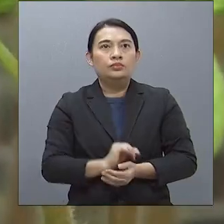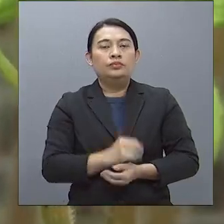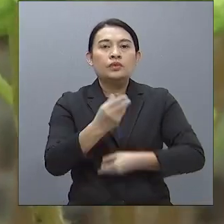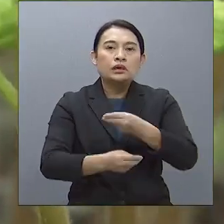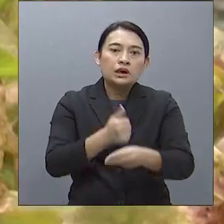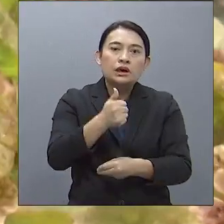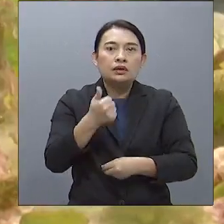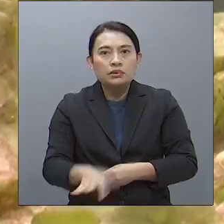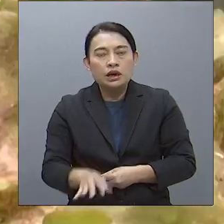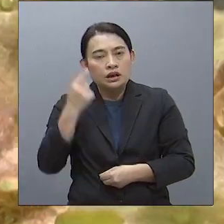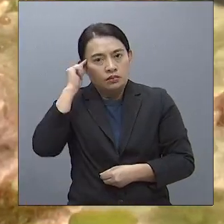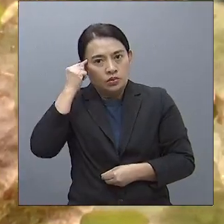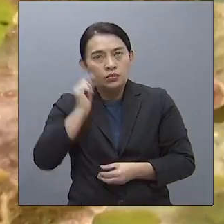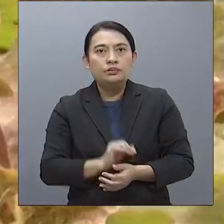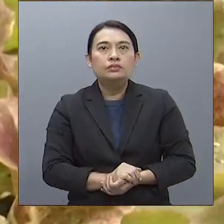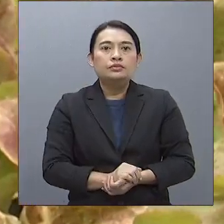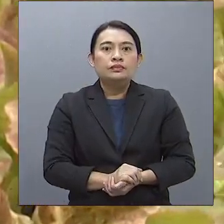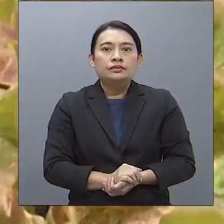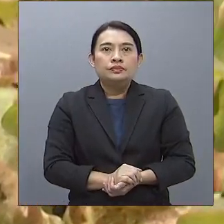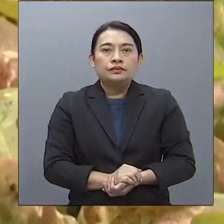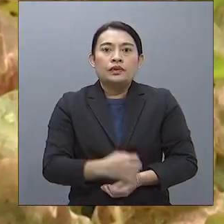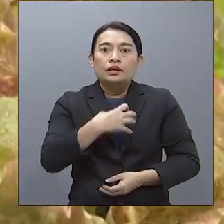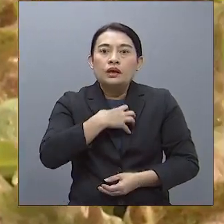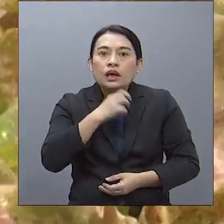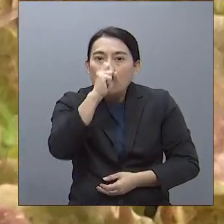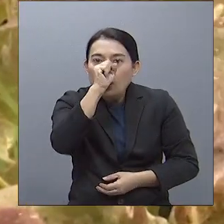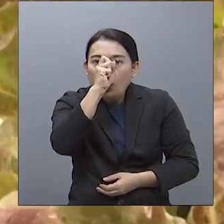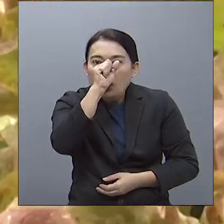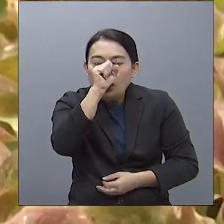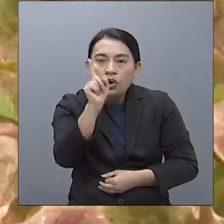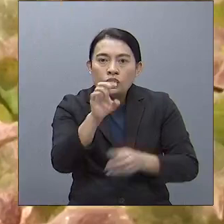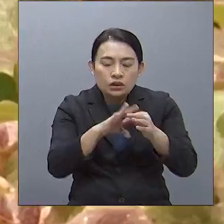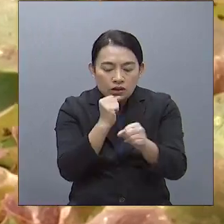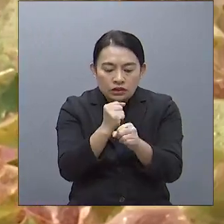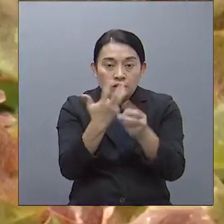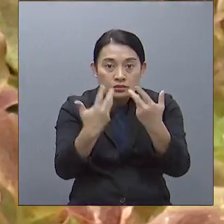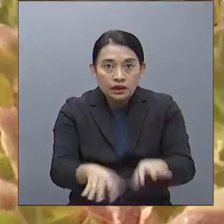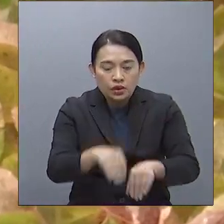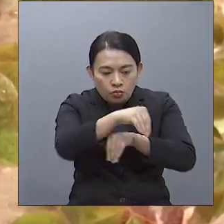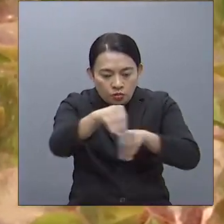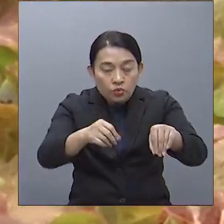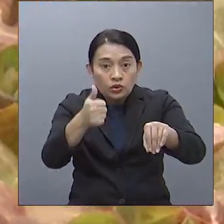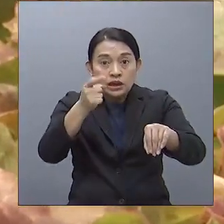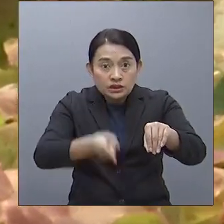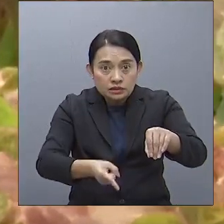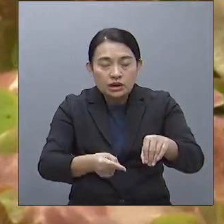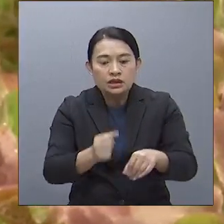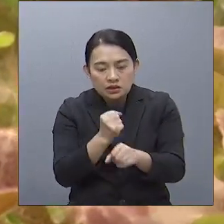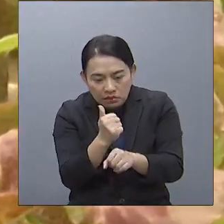ไหมแต่เราอยากลองมาทำดูก่อนว่ามันทำแล้วมันปลูกได้จริงไหมมันปลูกแล้วมันสวยไหมอะไ